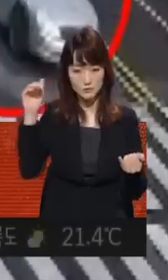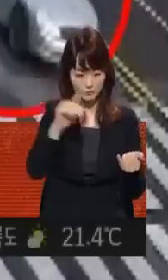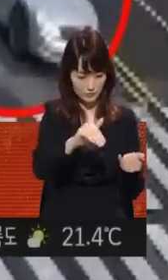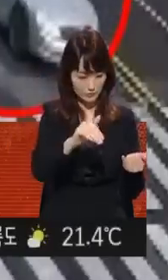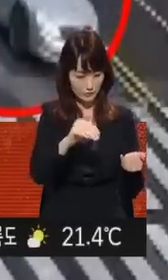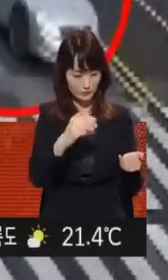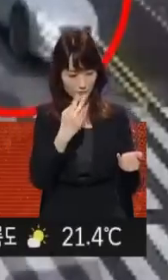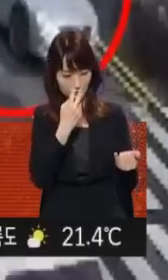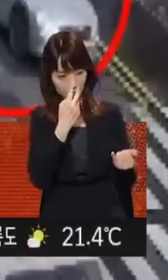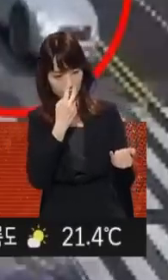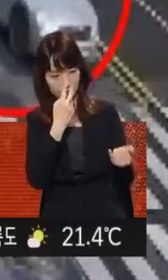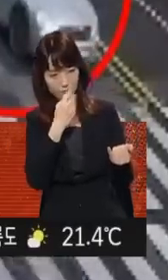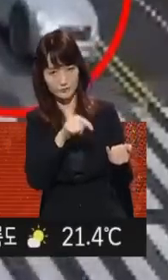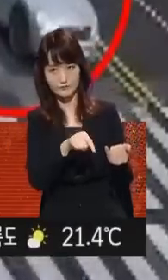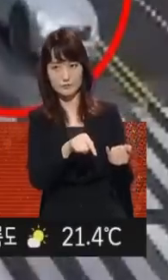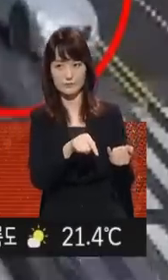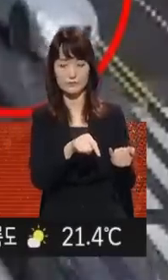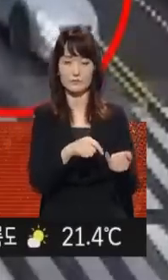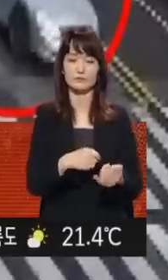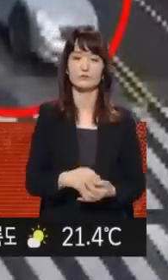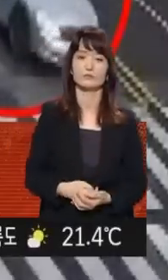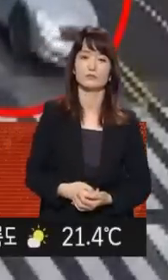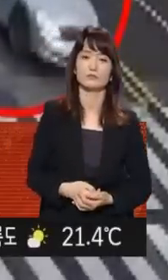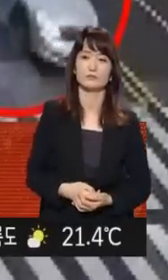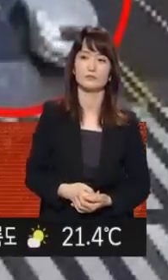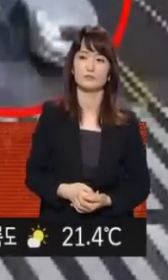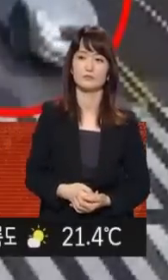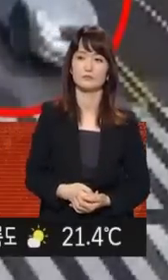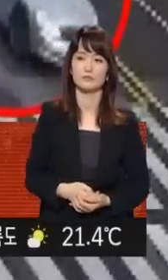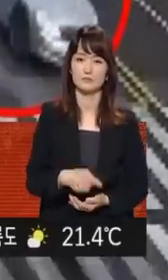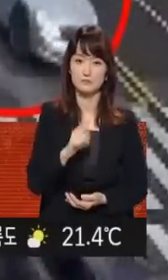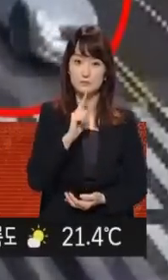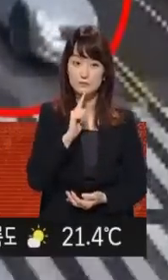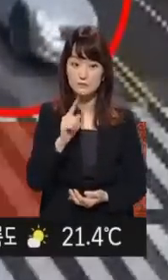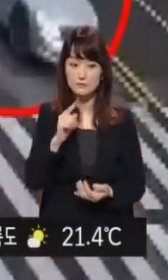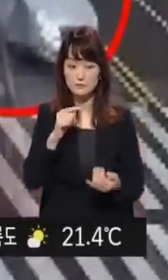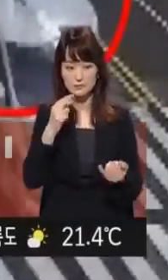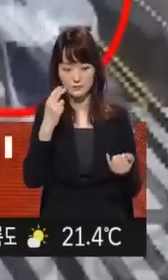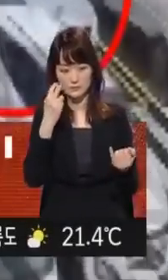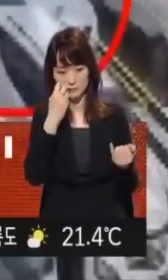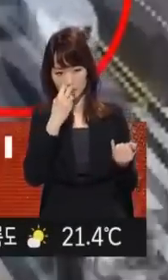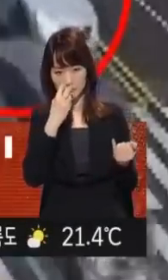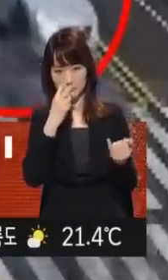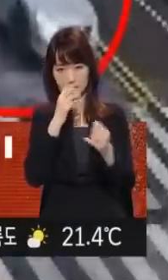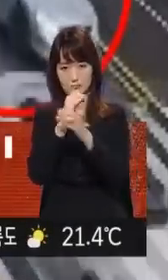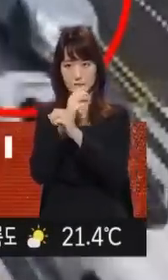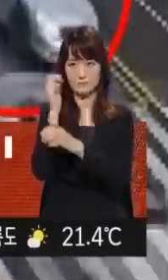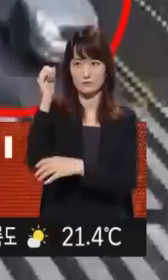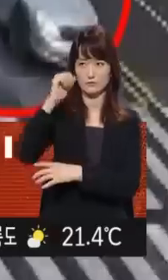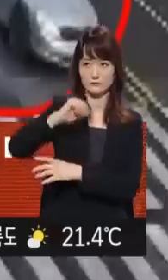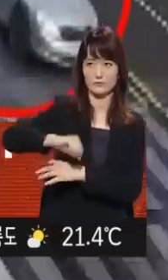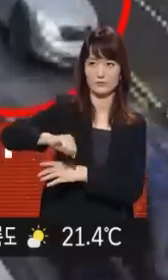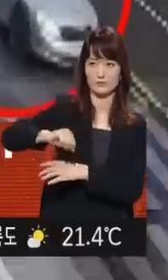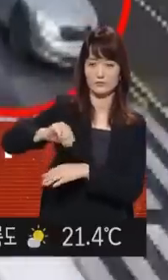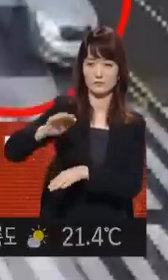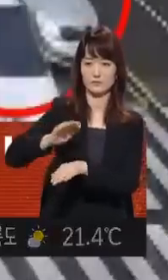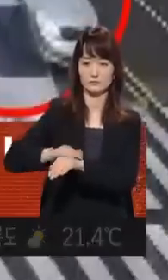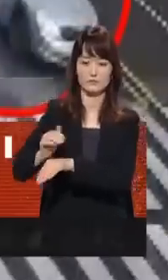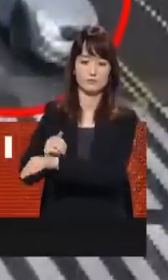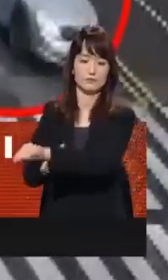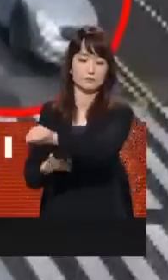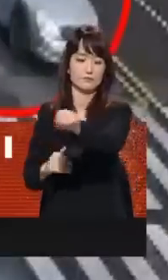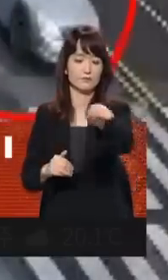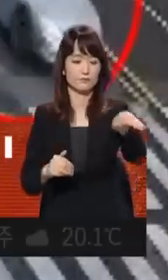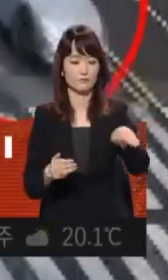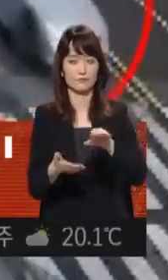다 지켜보고 초등도 조치하는 모습 지켜본 다음에 1분 정도 보다가 신호를 위반하고 자신은 좌회전해서 현장을